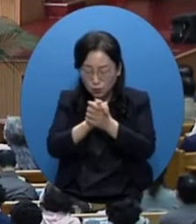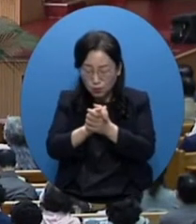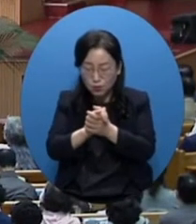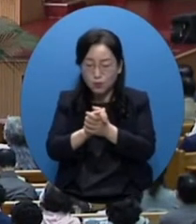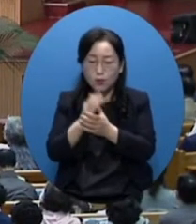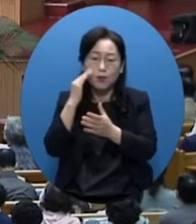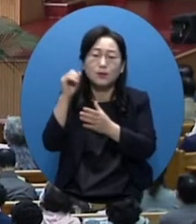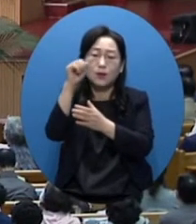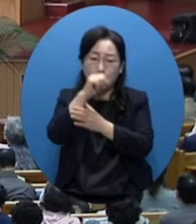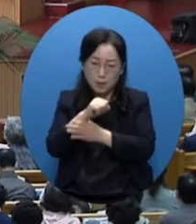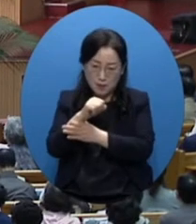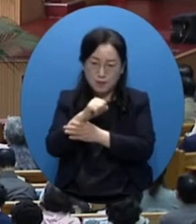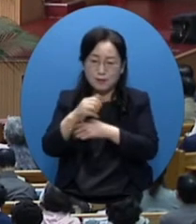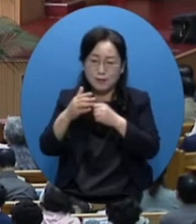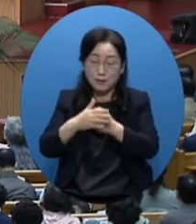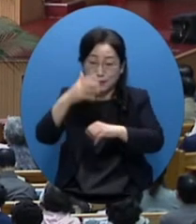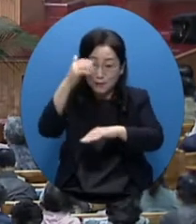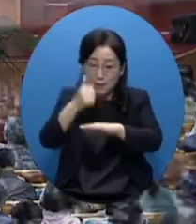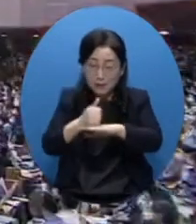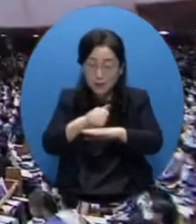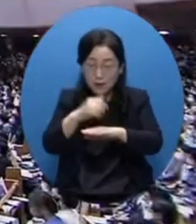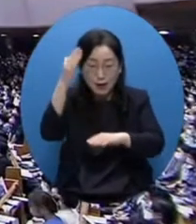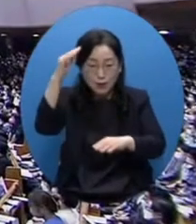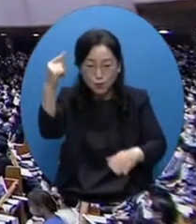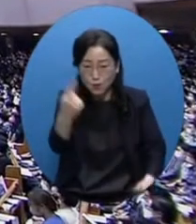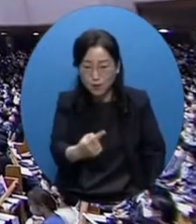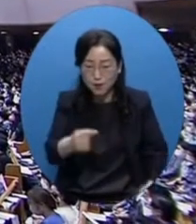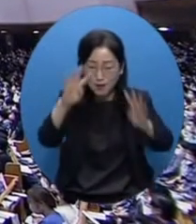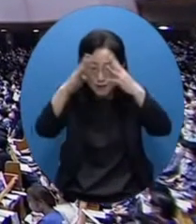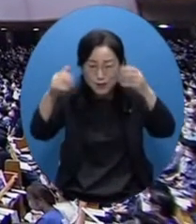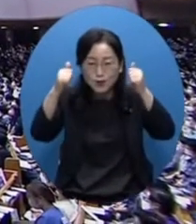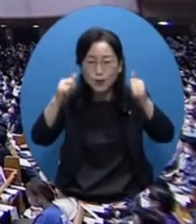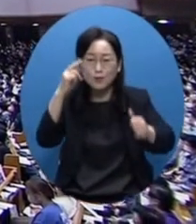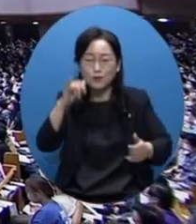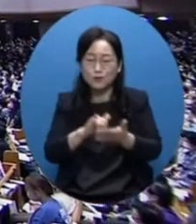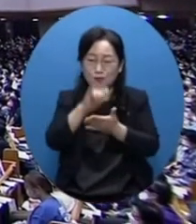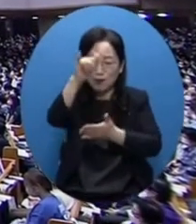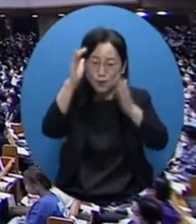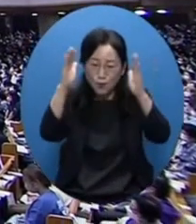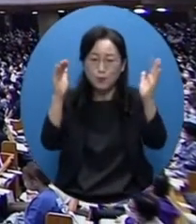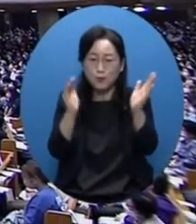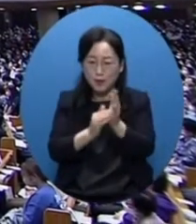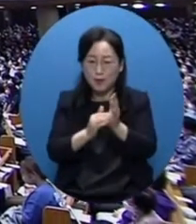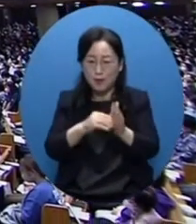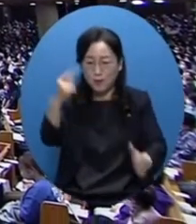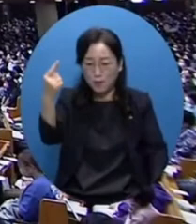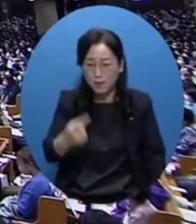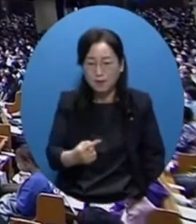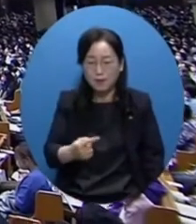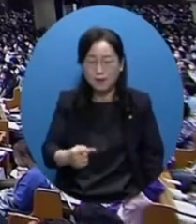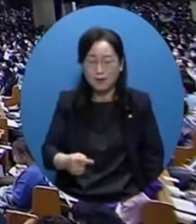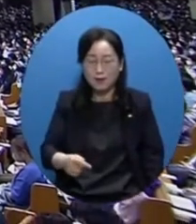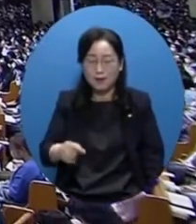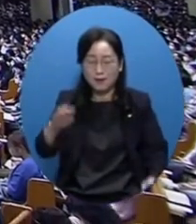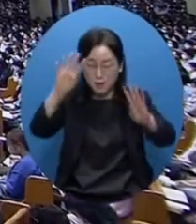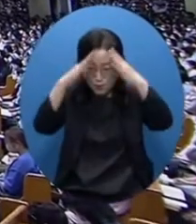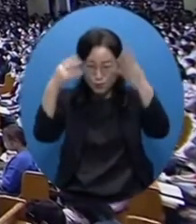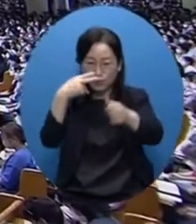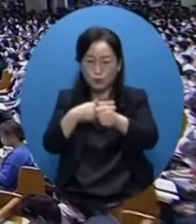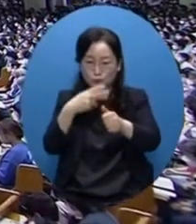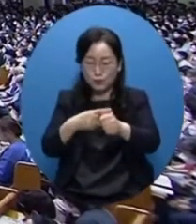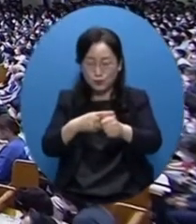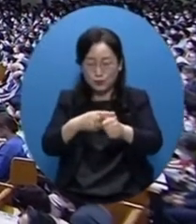월남하여 잘 자라서 대학을 나오고 유격대 갔다오고 그리고 평생 교수로서 한국 기독교 학을